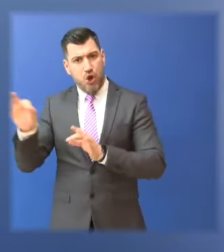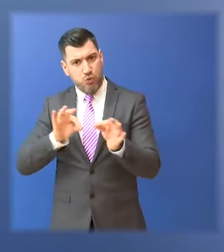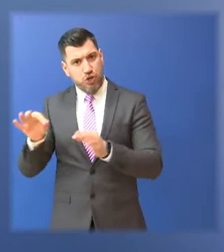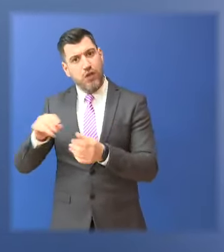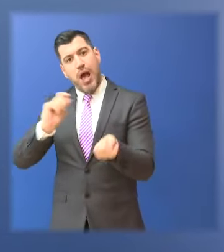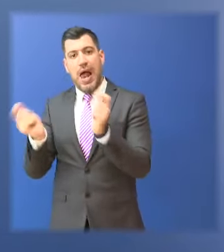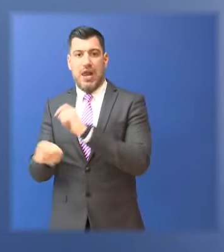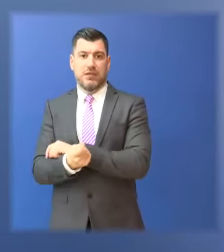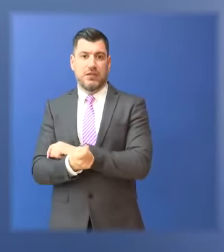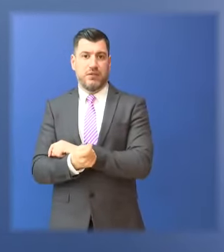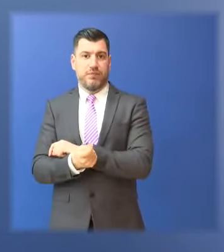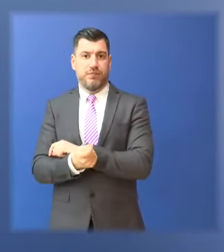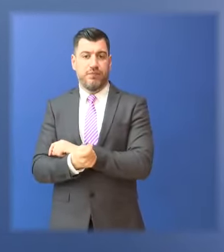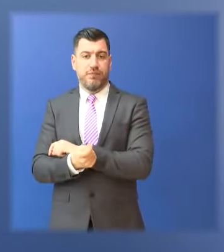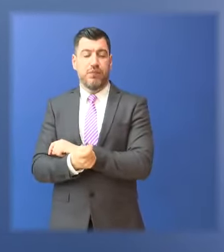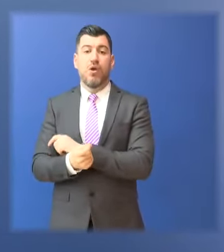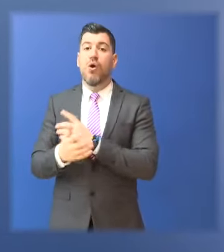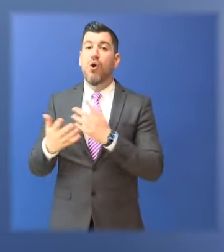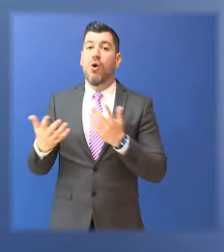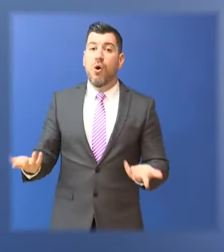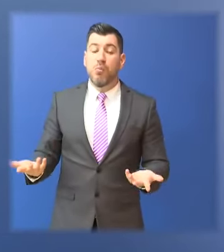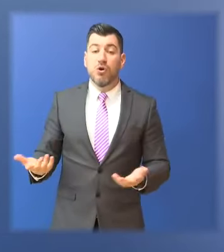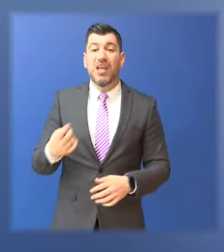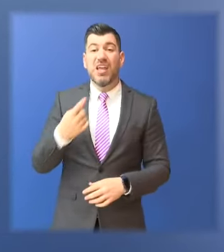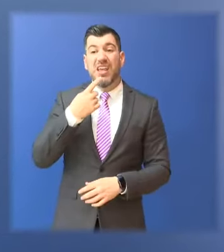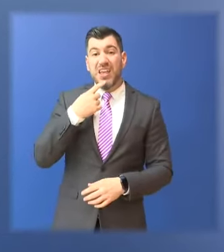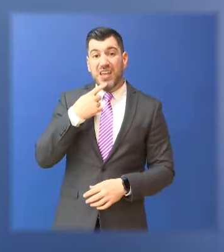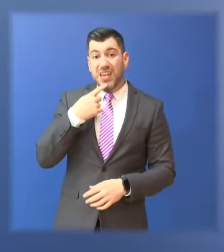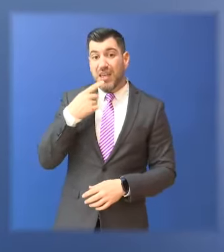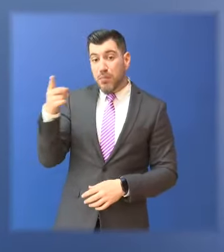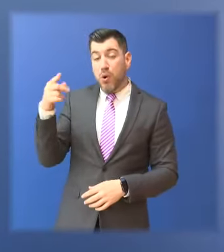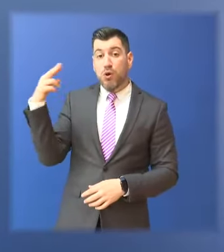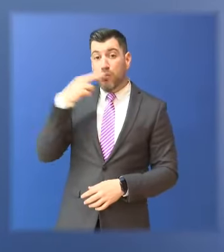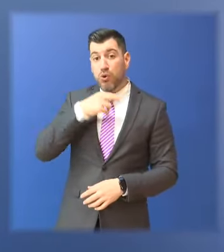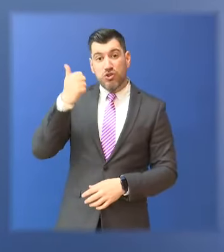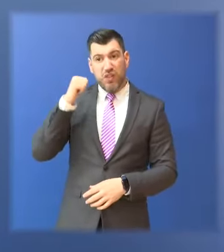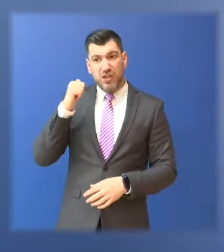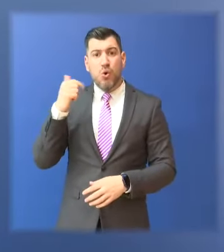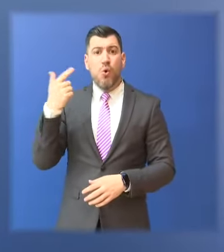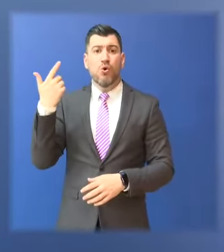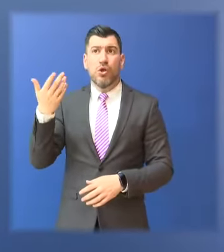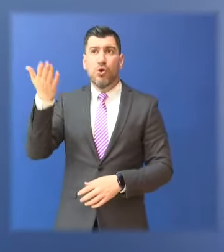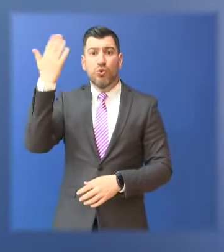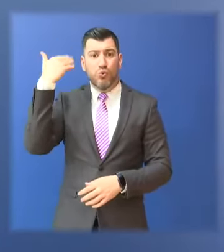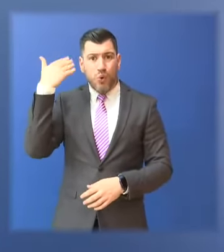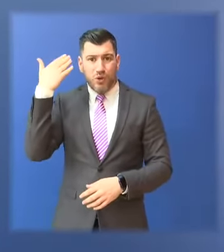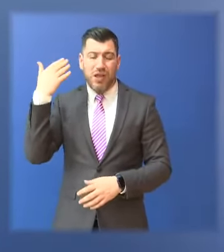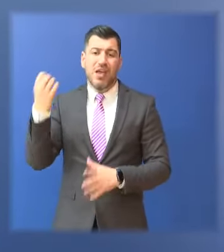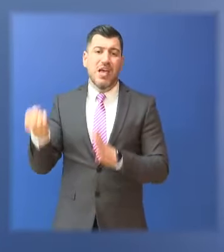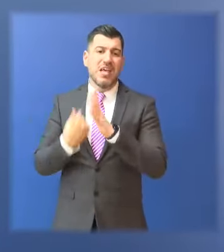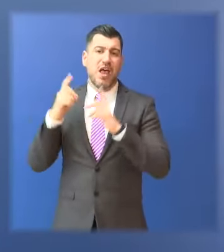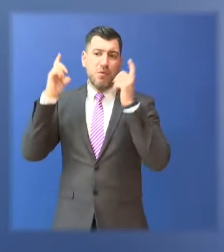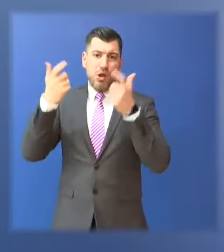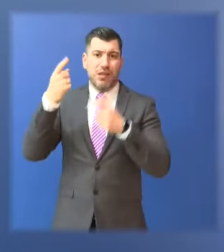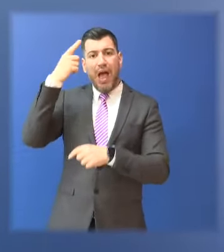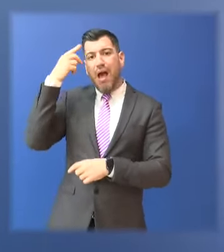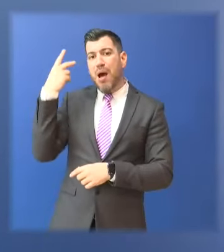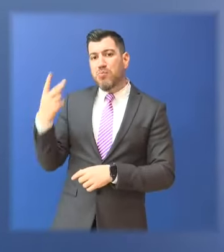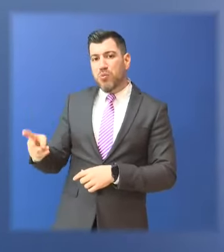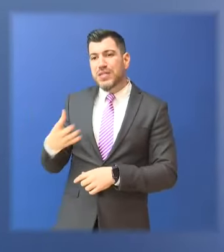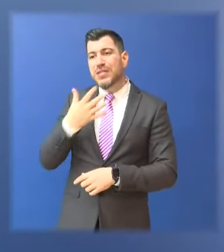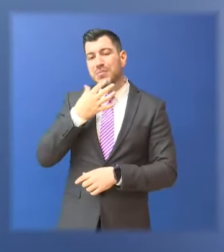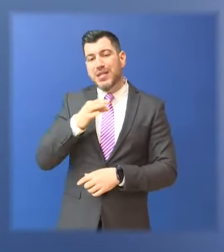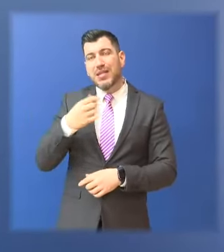είπε τη στάση της τότε Νέας Δημοκρατίας αναχρονιστική σε ένα βαθμό, εάν το κρίνουμε εκ των υστέρων. Πώς εξελίχθηκε